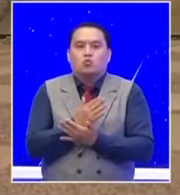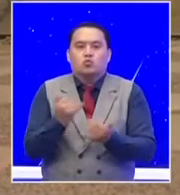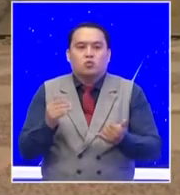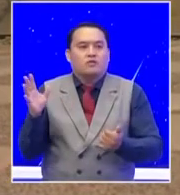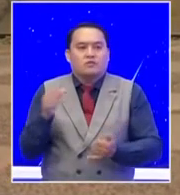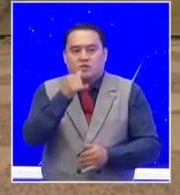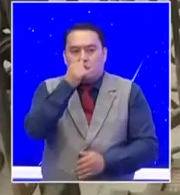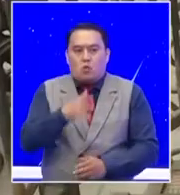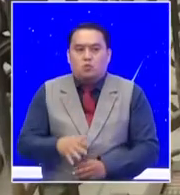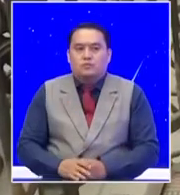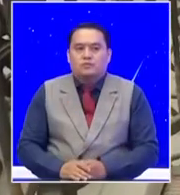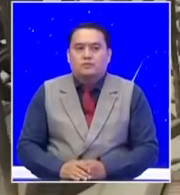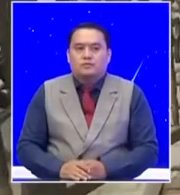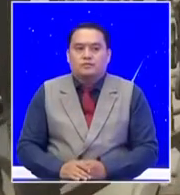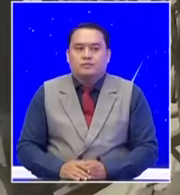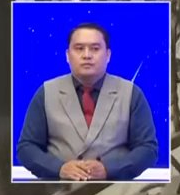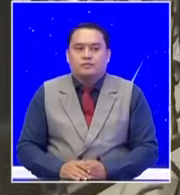все.